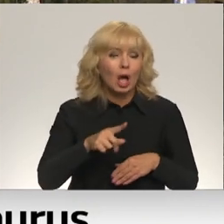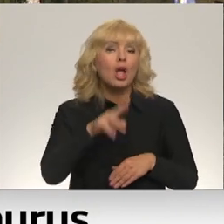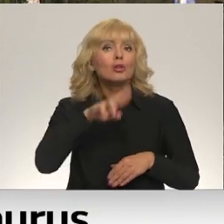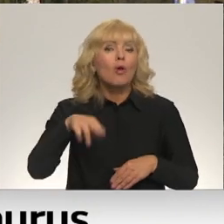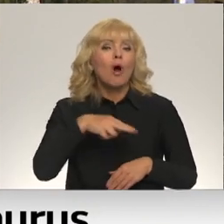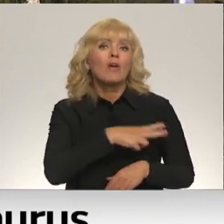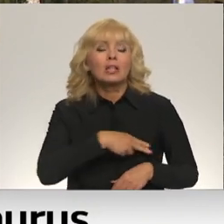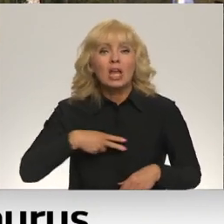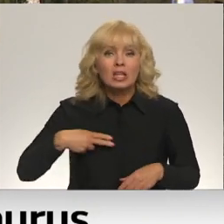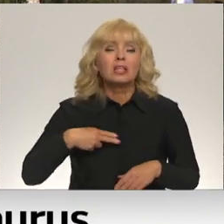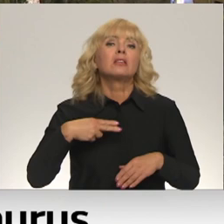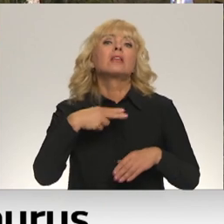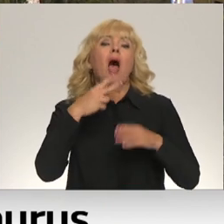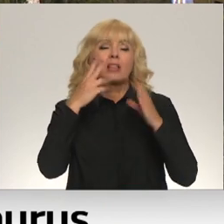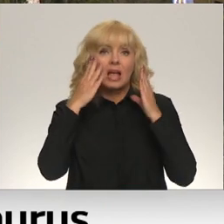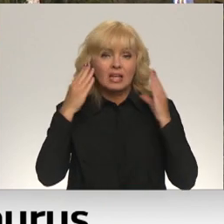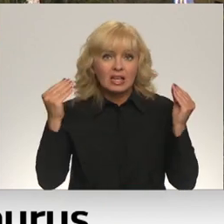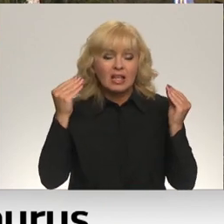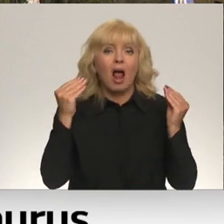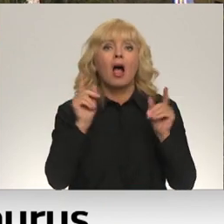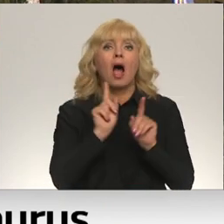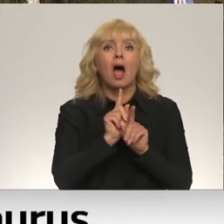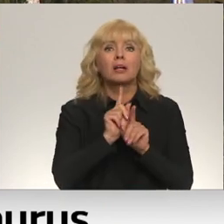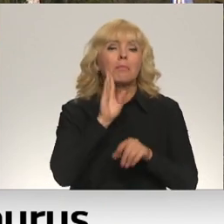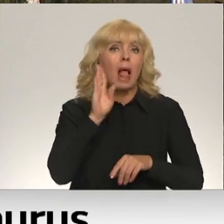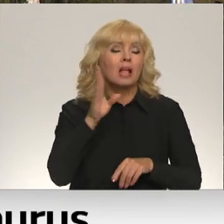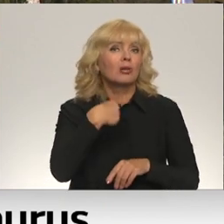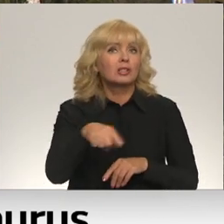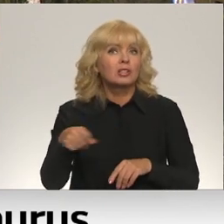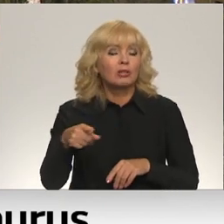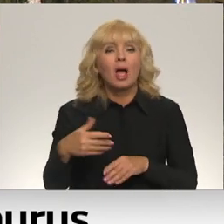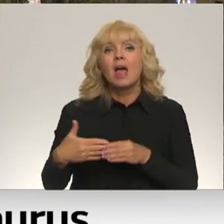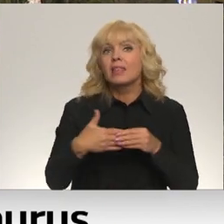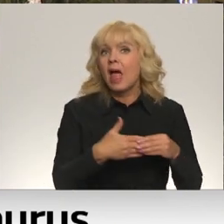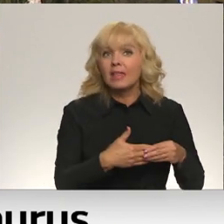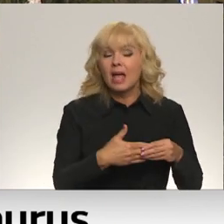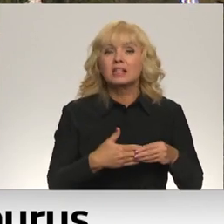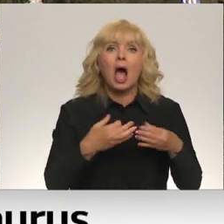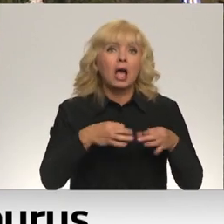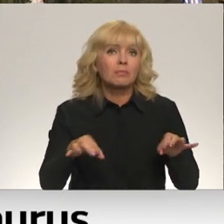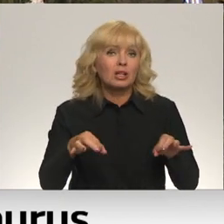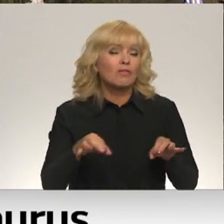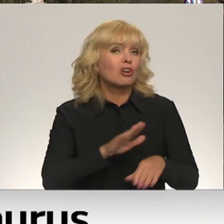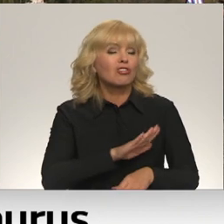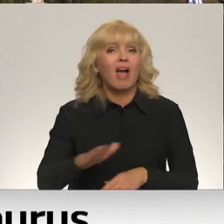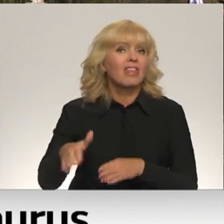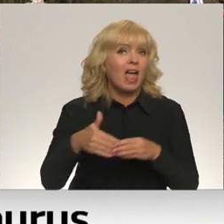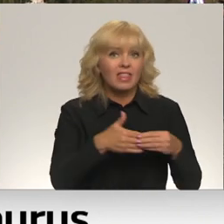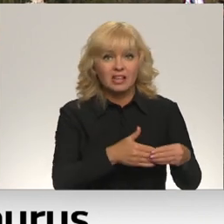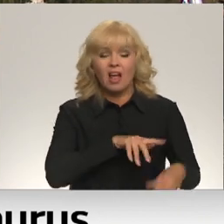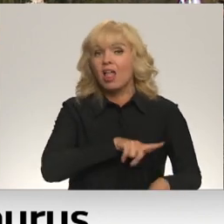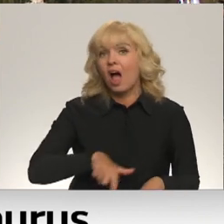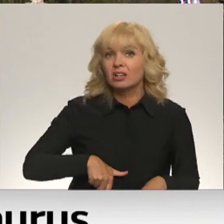Nīderlandei, Beļģijai un citām. Tas nenesa atbrīvošanu Latvijai, nenesa atbrīvošanu